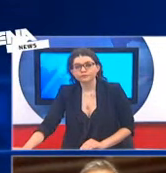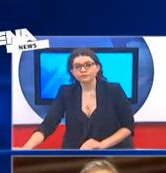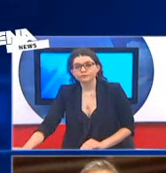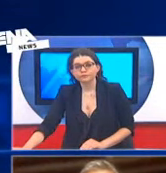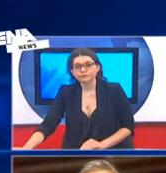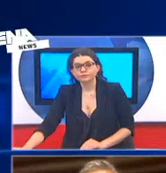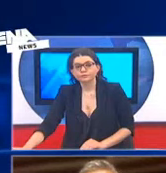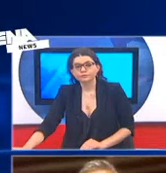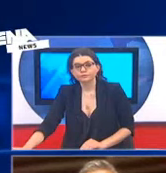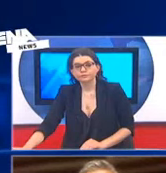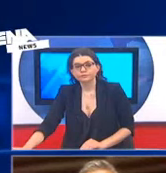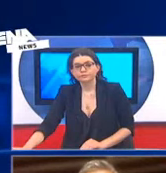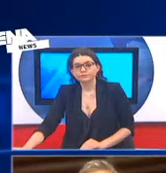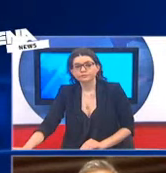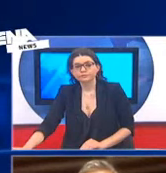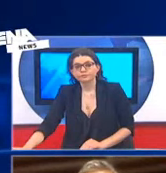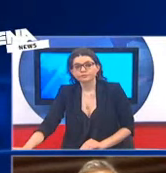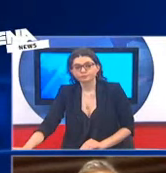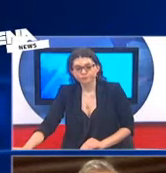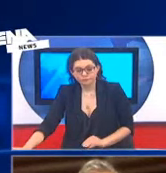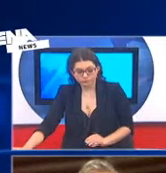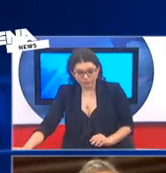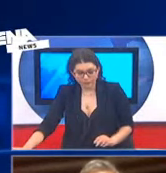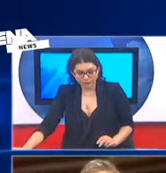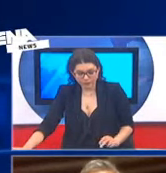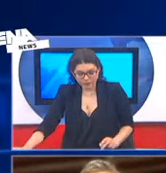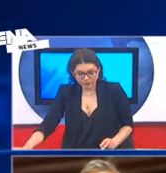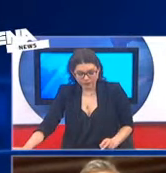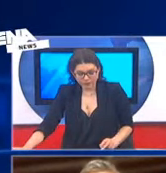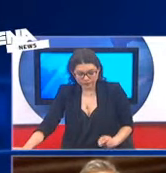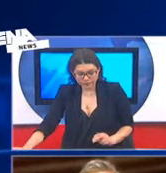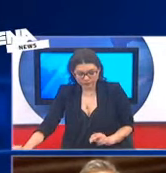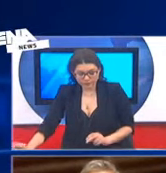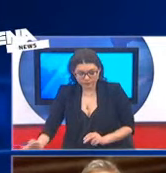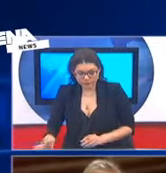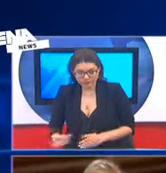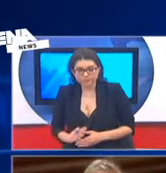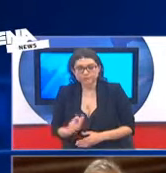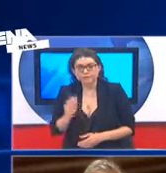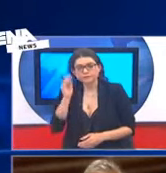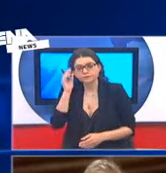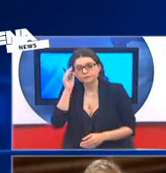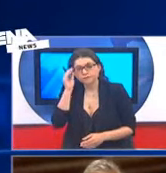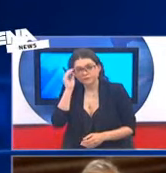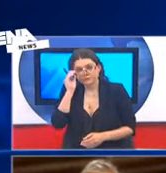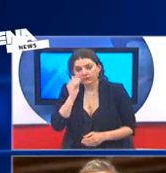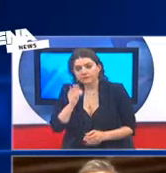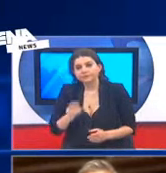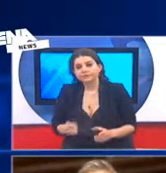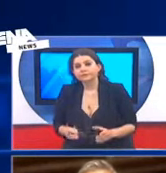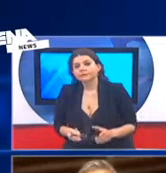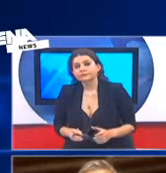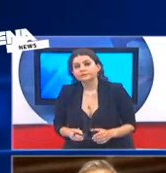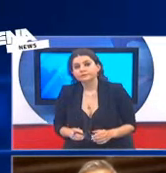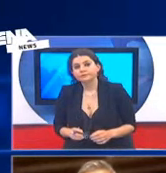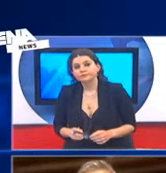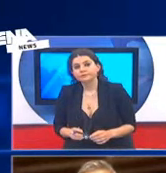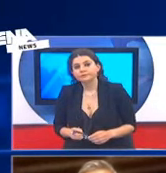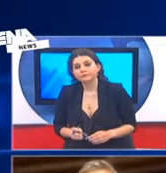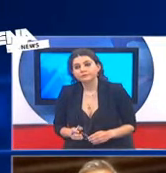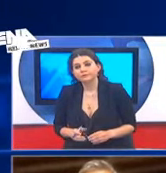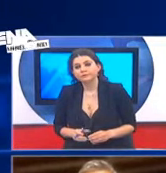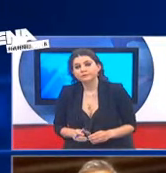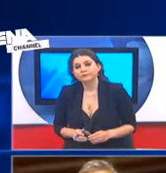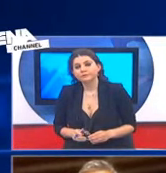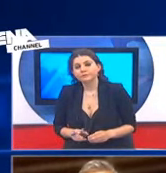έχουν όλοι οι μαθητές τις δυνατότητες να συνδεθούν διαδικτυακά με την τάξη. Επομένως, θα έπρεπε το